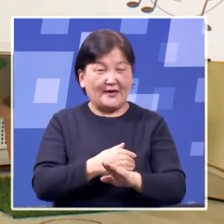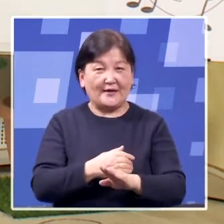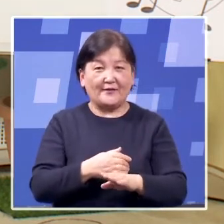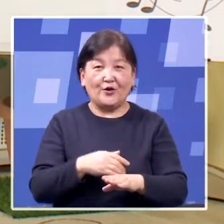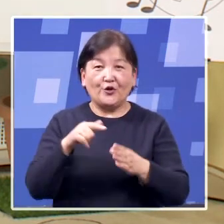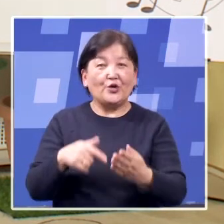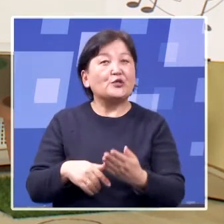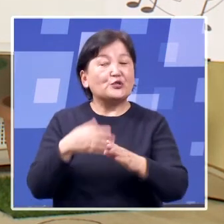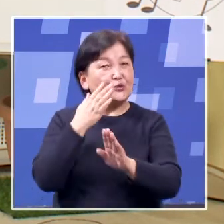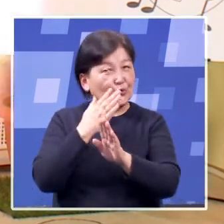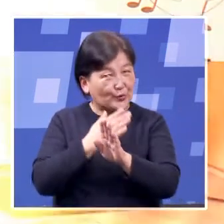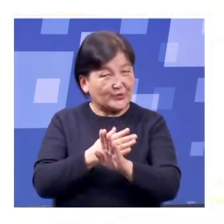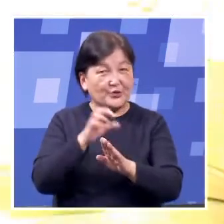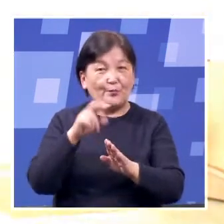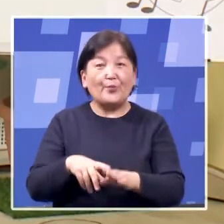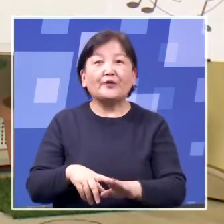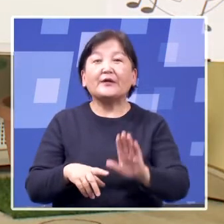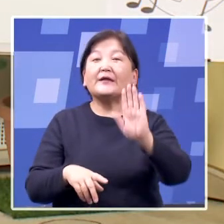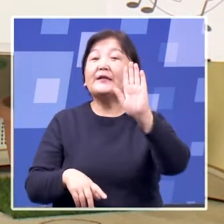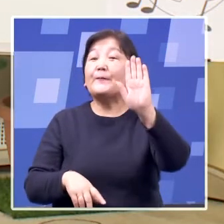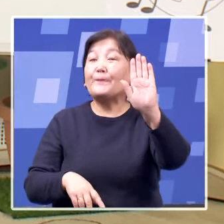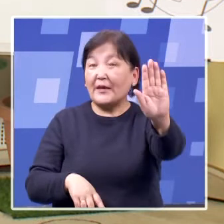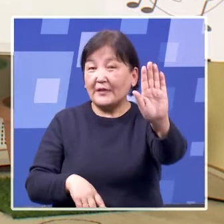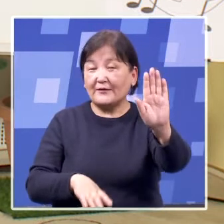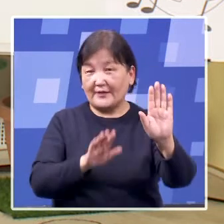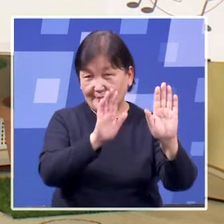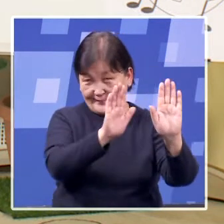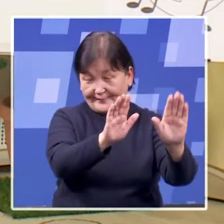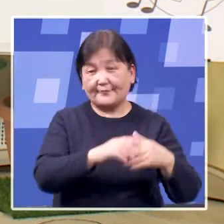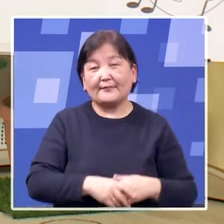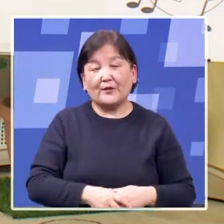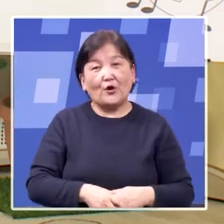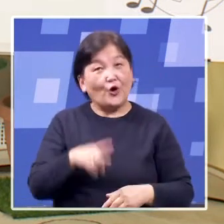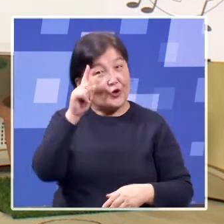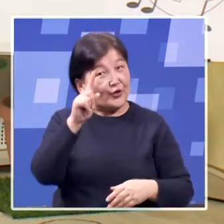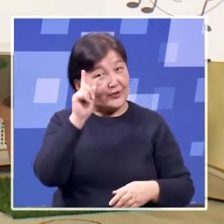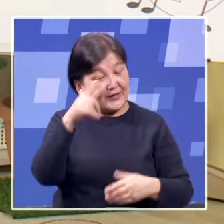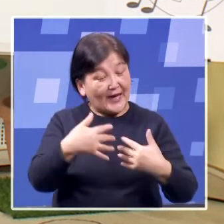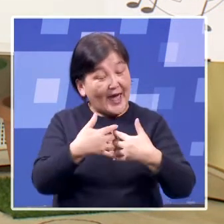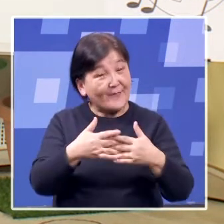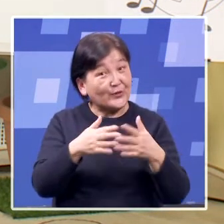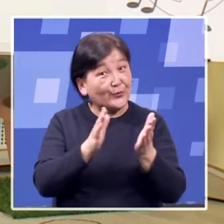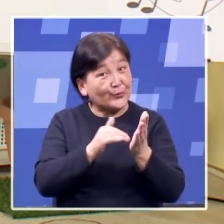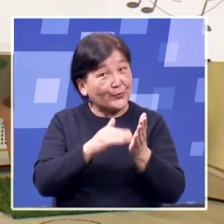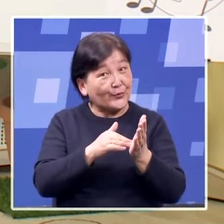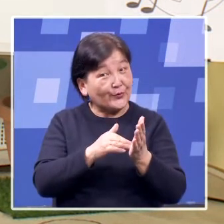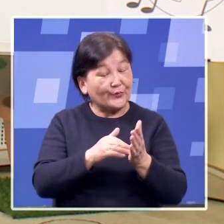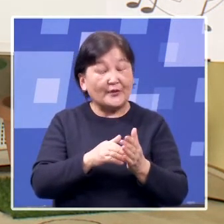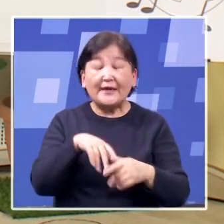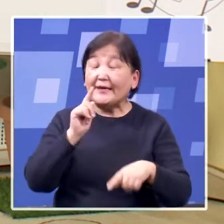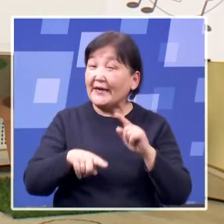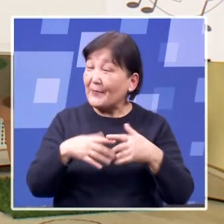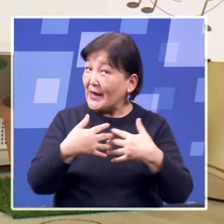хүмүүдээ өлгөөрэй. За одоо нэг амьтан үлдсэн тийм үү? Ямар амьтан зурх вэ одоо? Үнээ зурна.